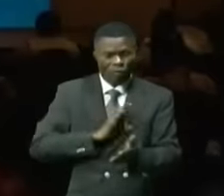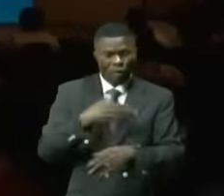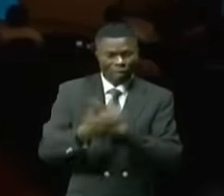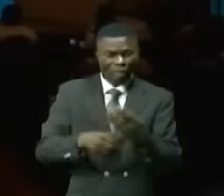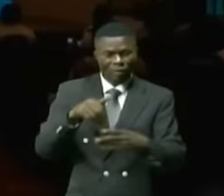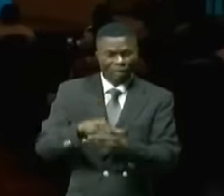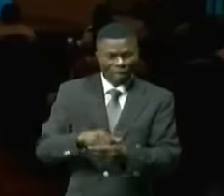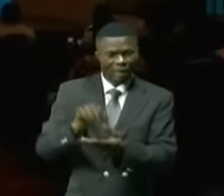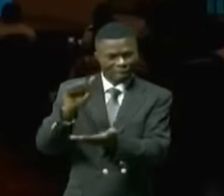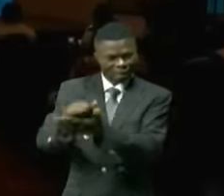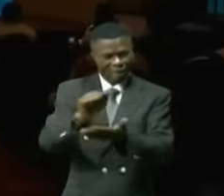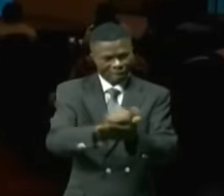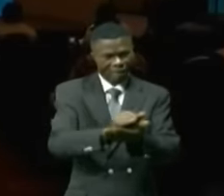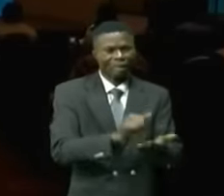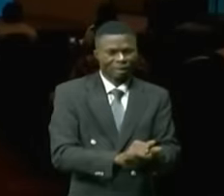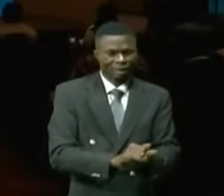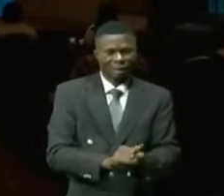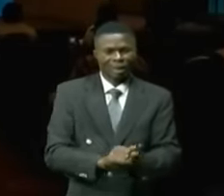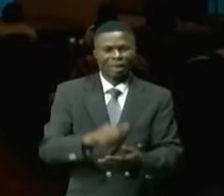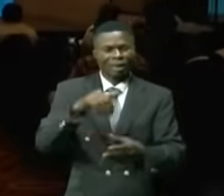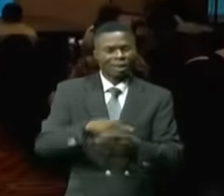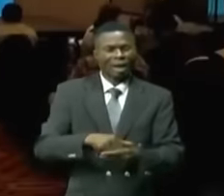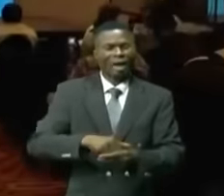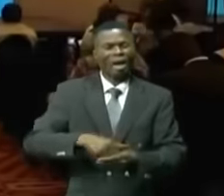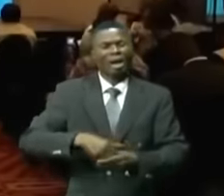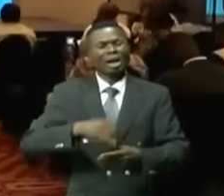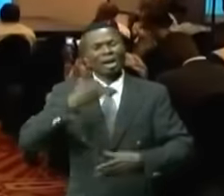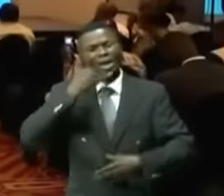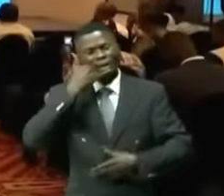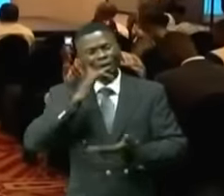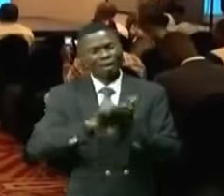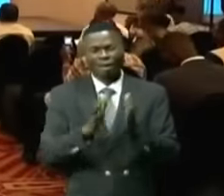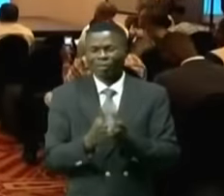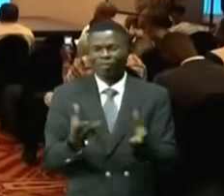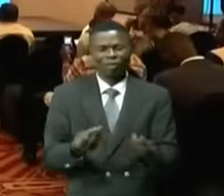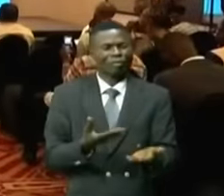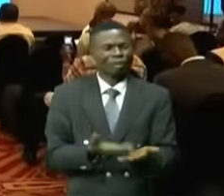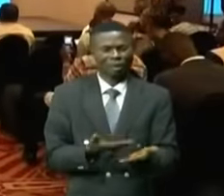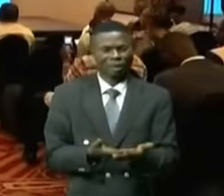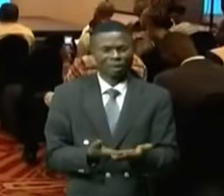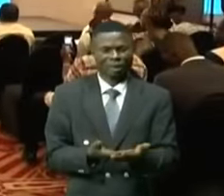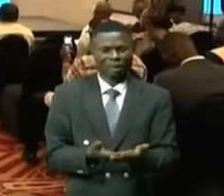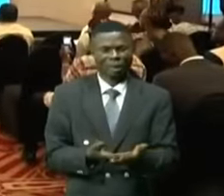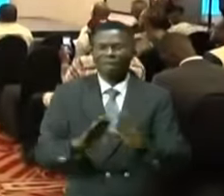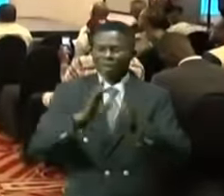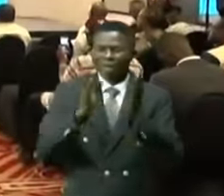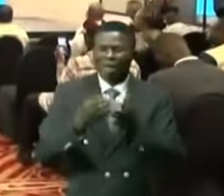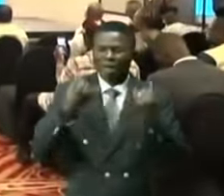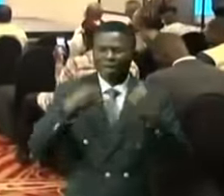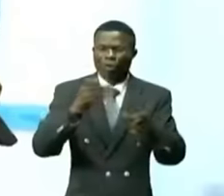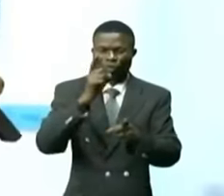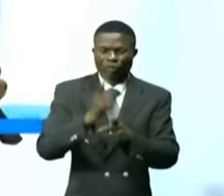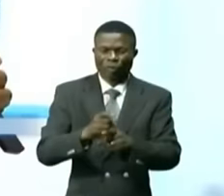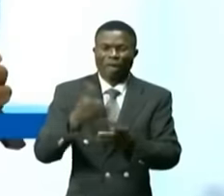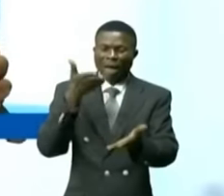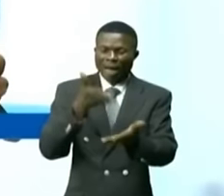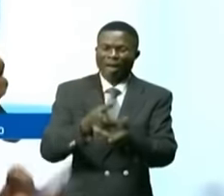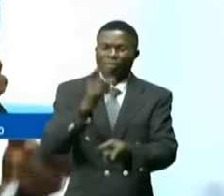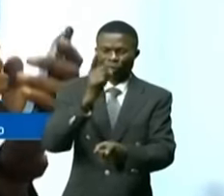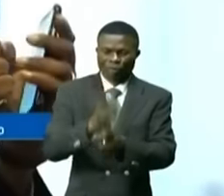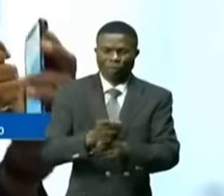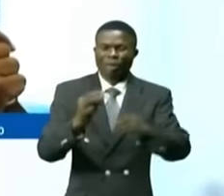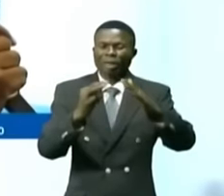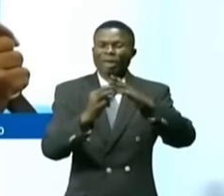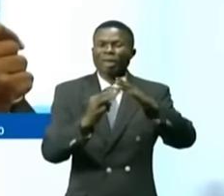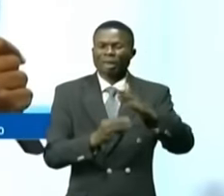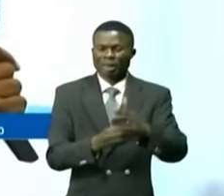Fativa, un véritable outil pratique et pragmatique pour obtenir des données visuelles fiables et vérifiables à l'ère du numérique. Ce pont qu'il